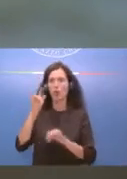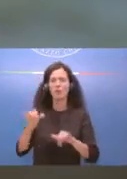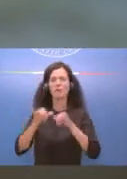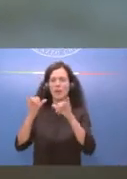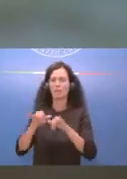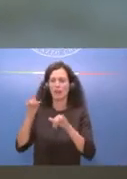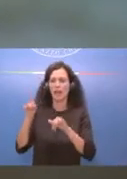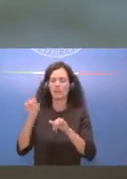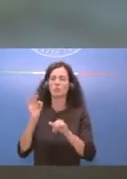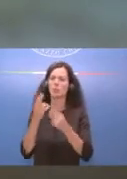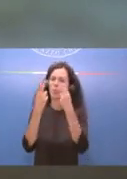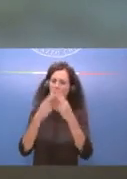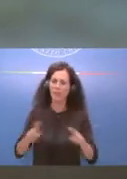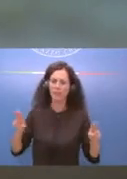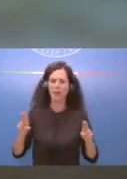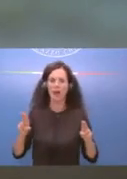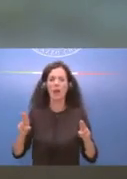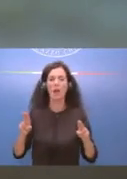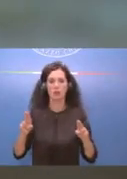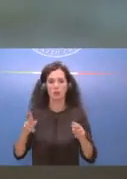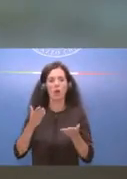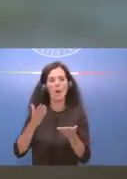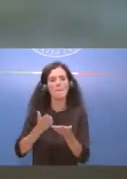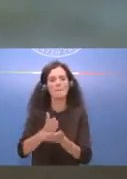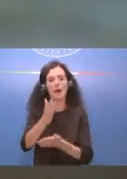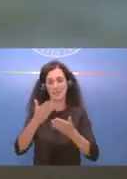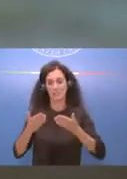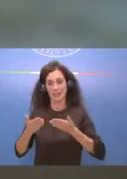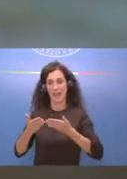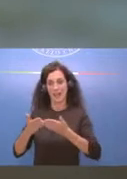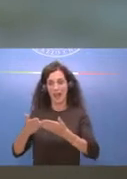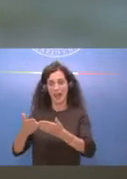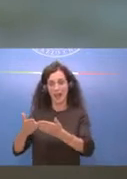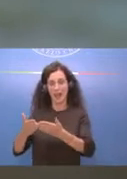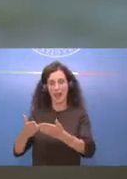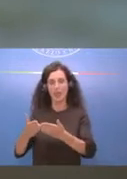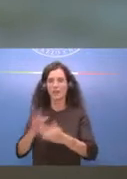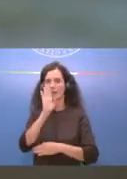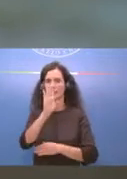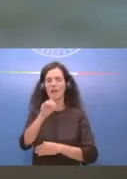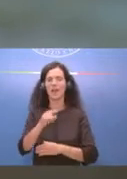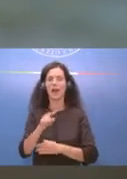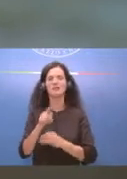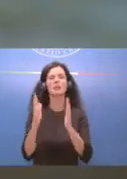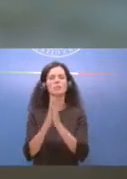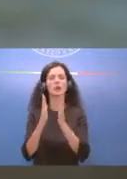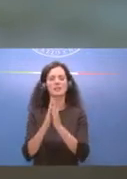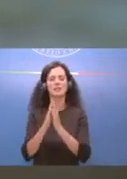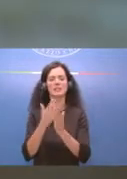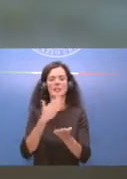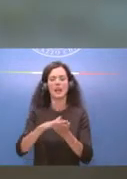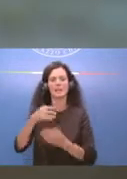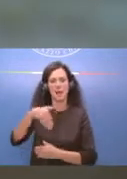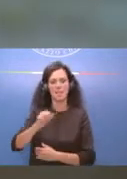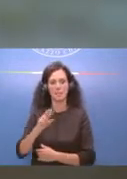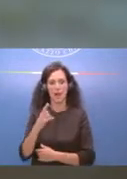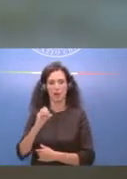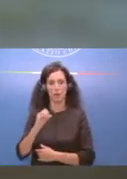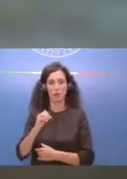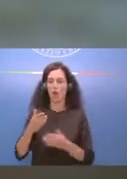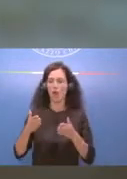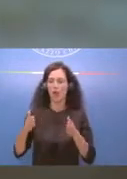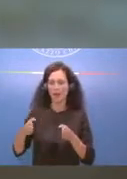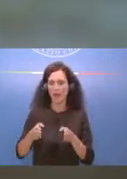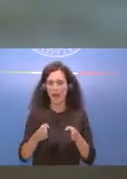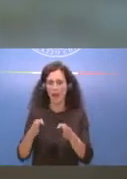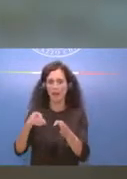ristretto il passaggio delle navi davanti alla basilica di san marco poi nel canale della giudecca era un provvedimento che